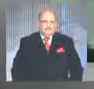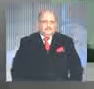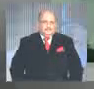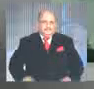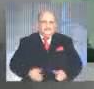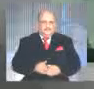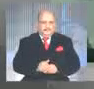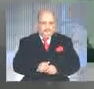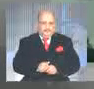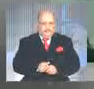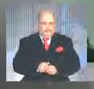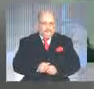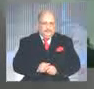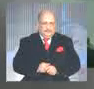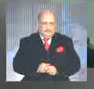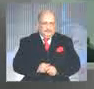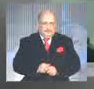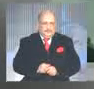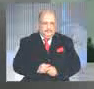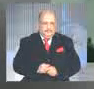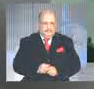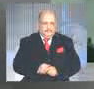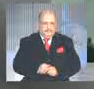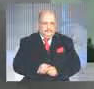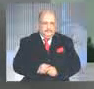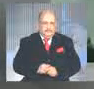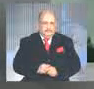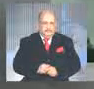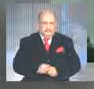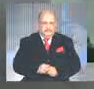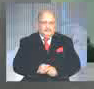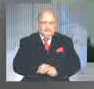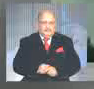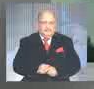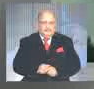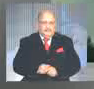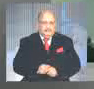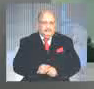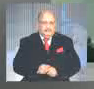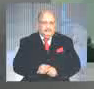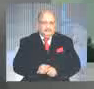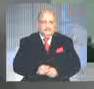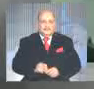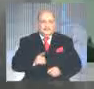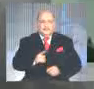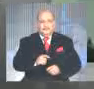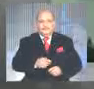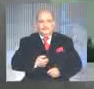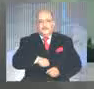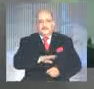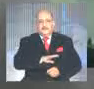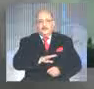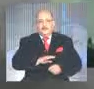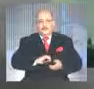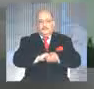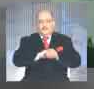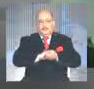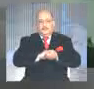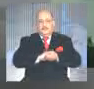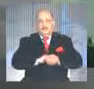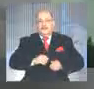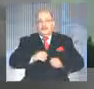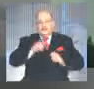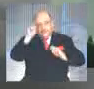أنا في الإطار هذا اتفقنا مع السيد مدير الإقليم تاع الحرس الوطني كونوا يكثف دوريات غديكة